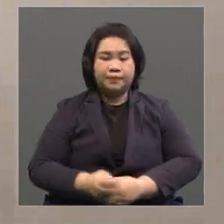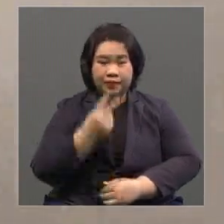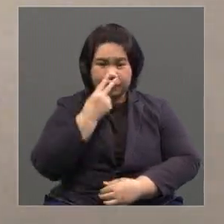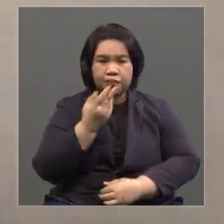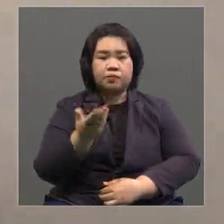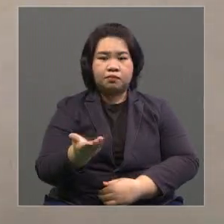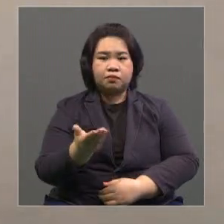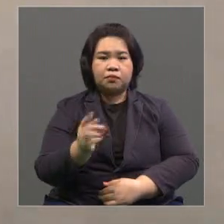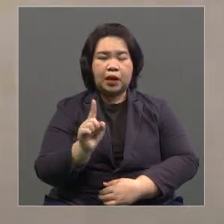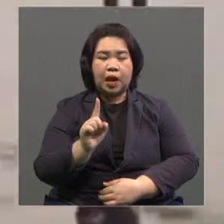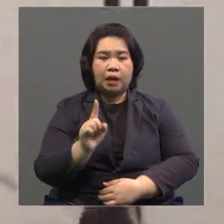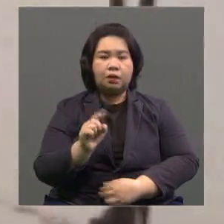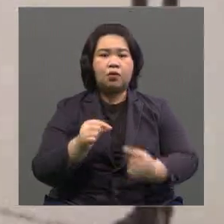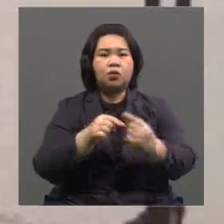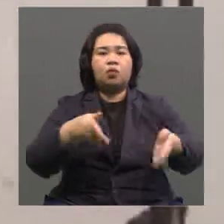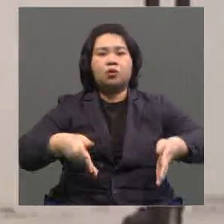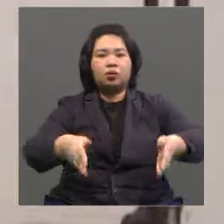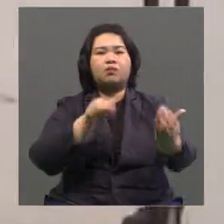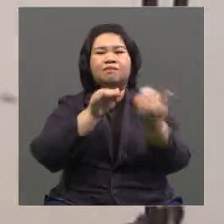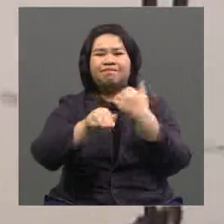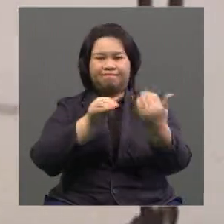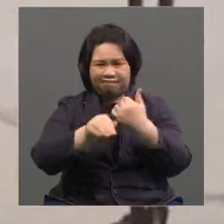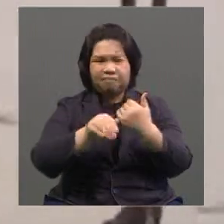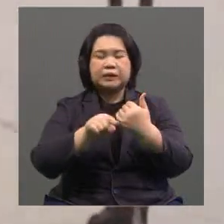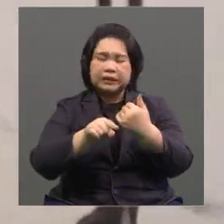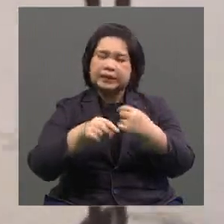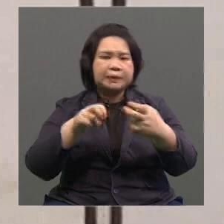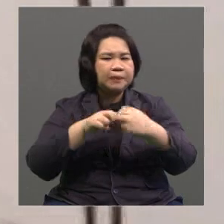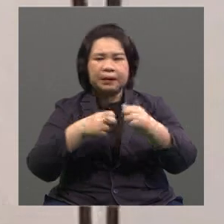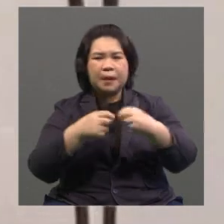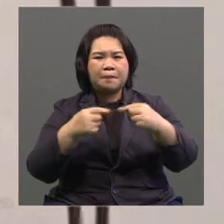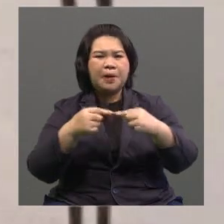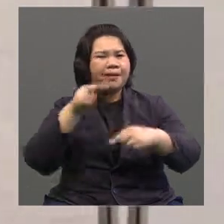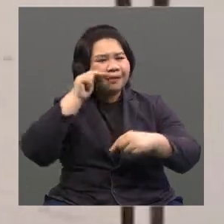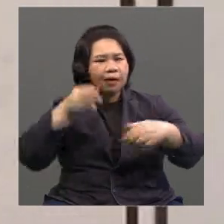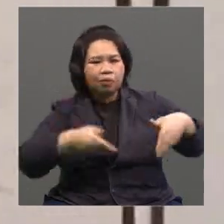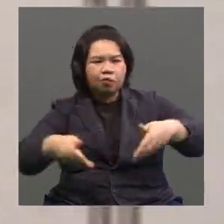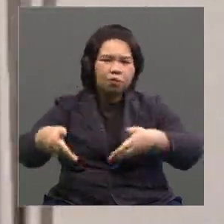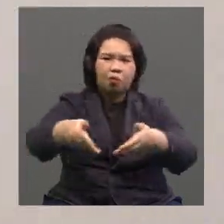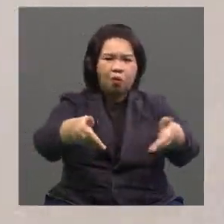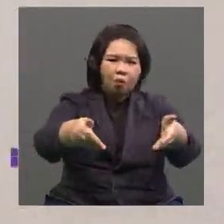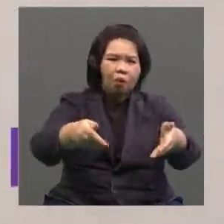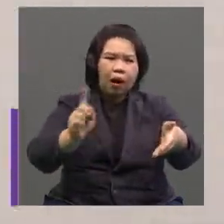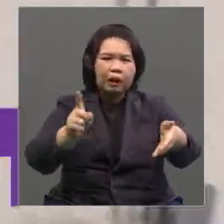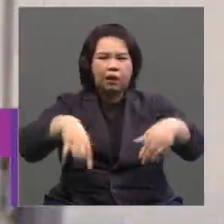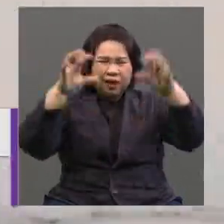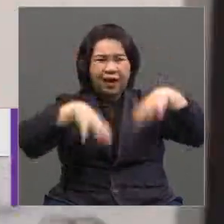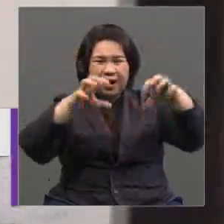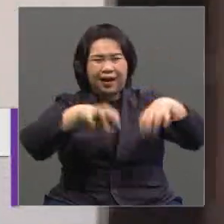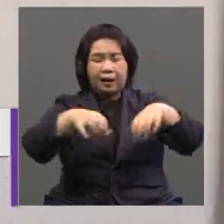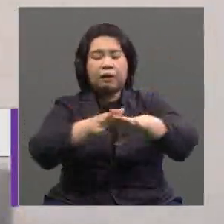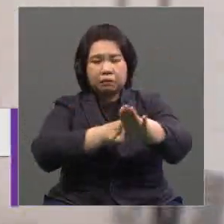นี่ก็คือบรรยากาศภาพของถนนในจังหวัดภูเก็ตมีสภาพไม่ต่างจากคลองเลยนะคะเป็นผลมาจากฝนที่ตกลงมาอย่